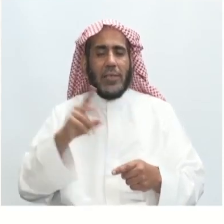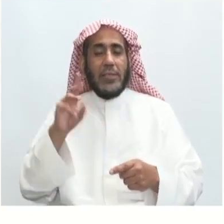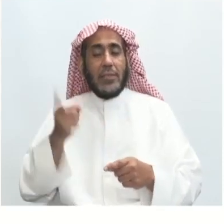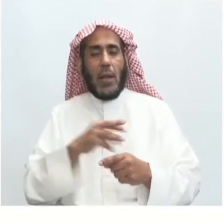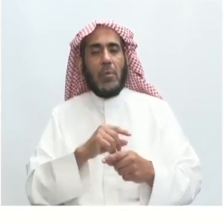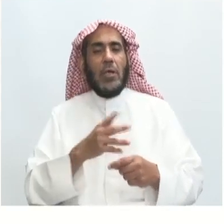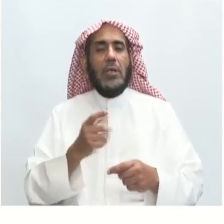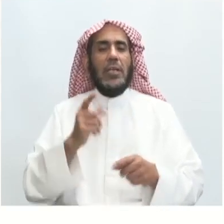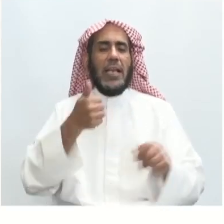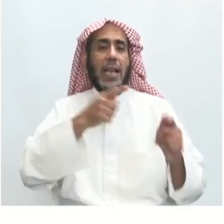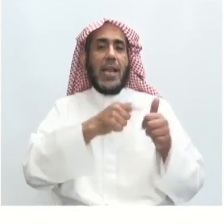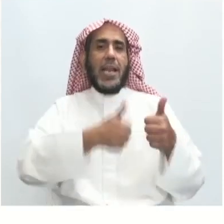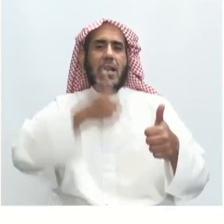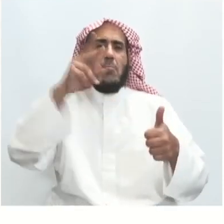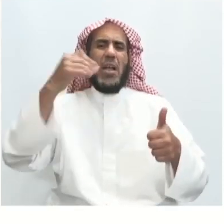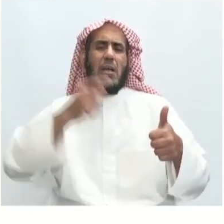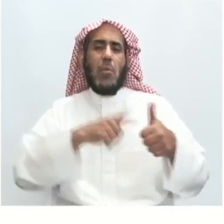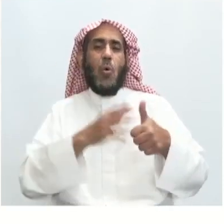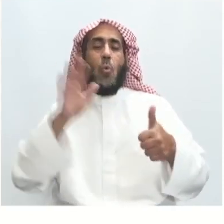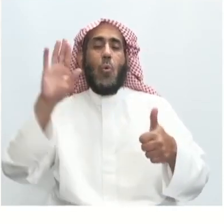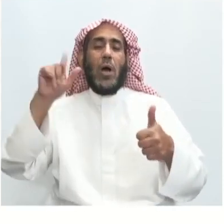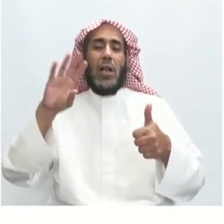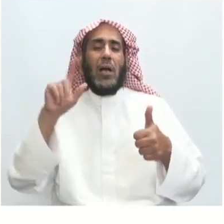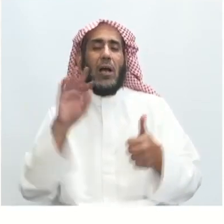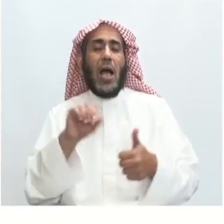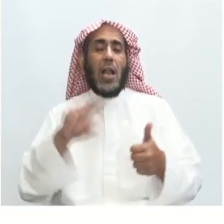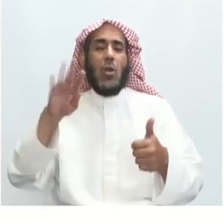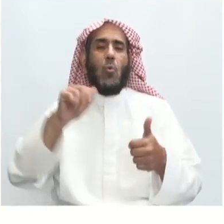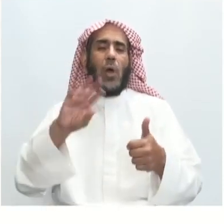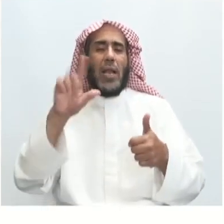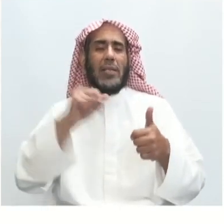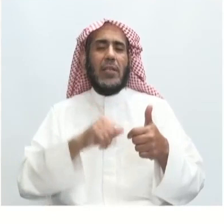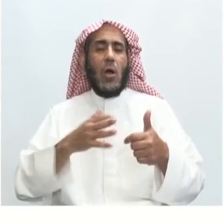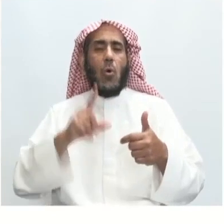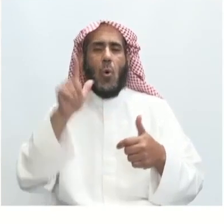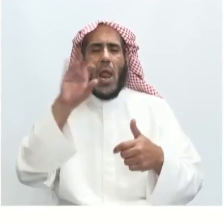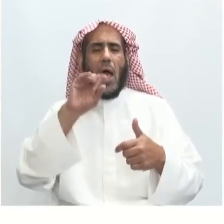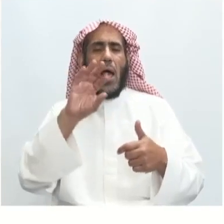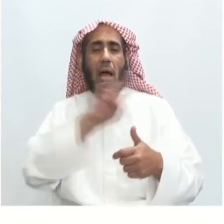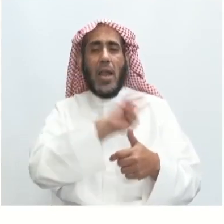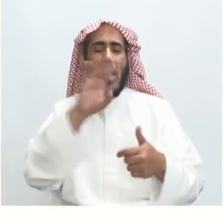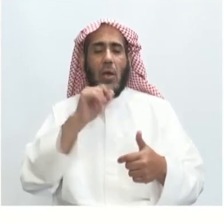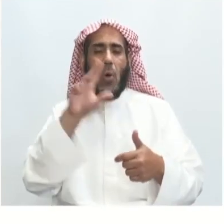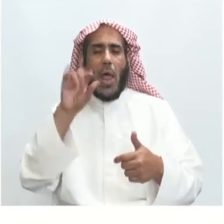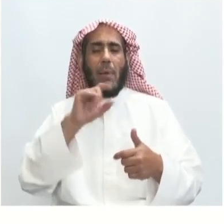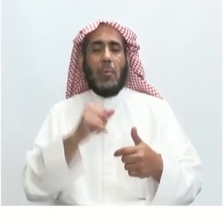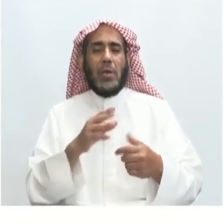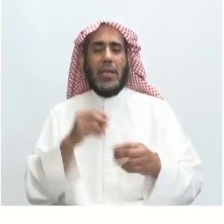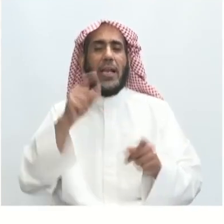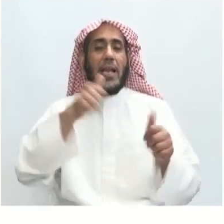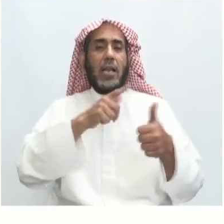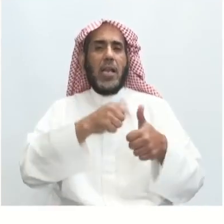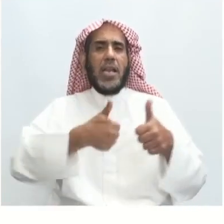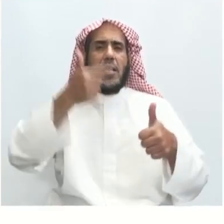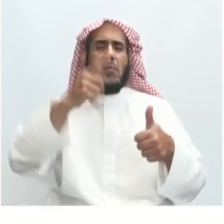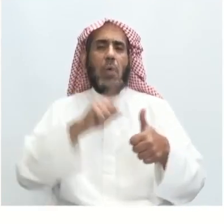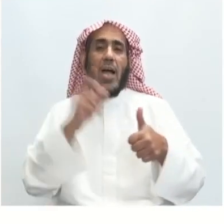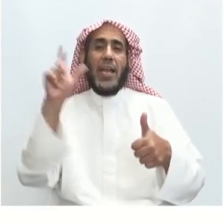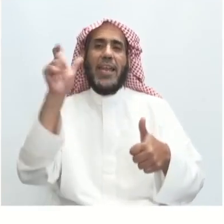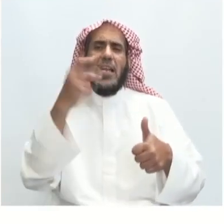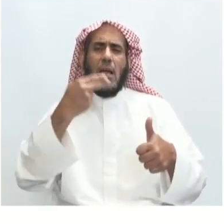طلبي لاحظ هنا نعمه ليت وهل ولا من الامر ولا الناهيه ولا من الامر ولا الناحيه وتاتي مثلا نعمه ضعها في